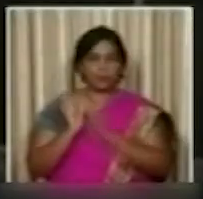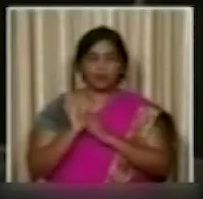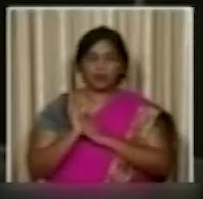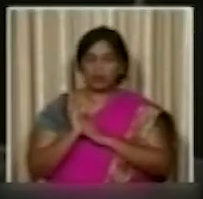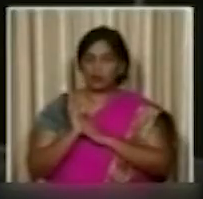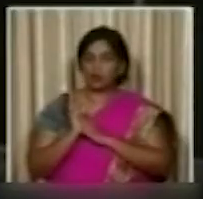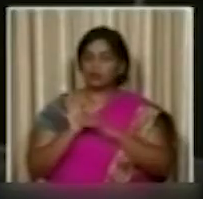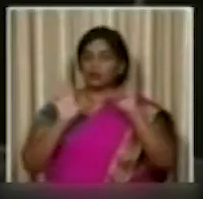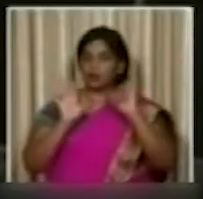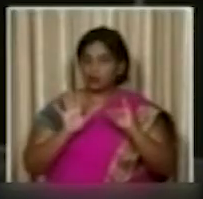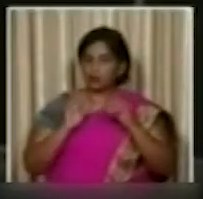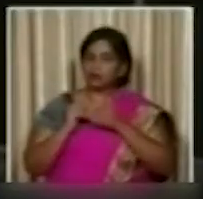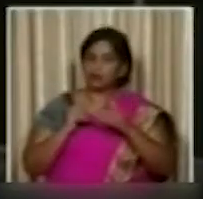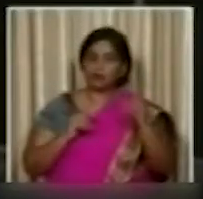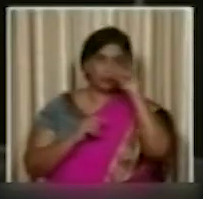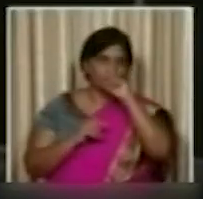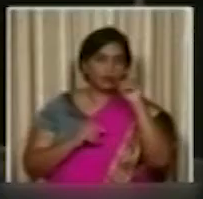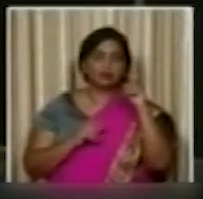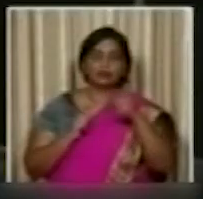இந்த பாராளுமன்றத்திற்கு